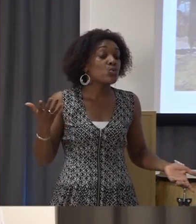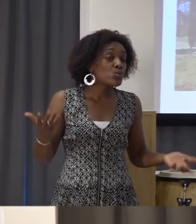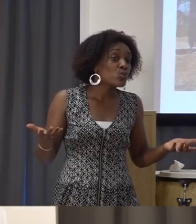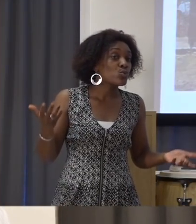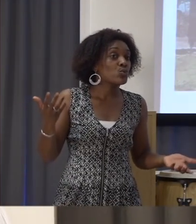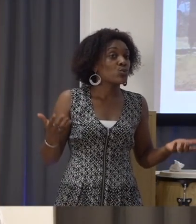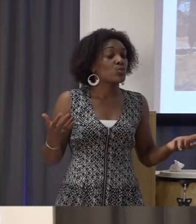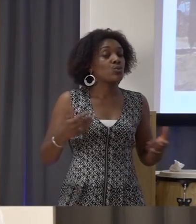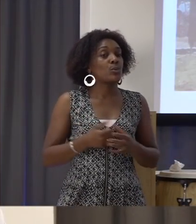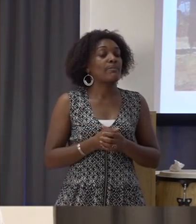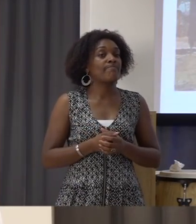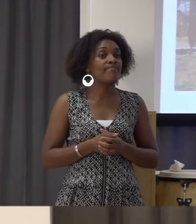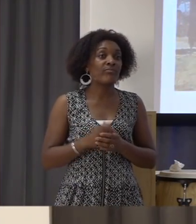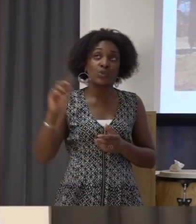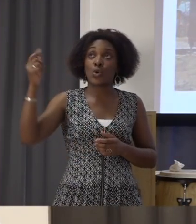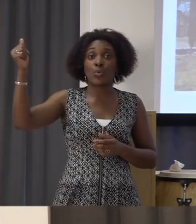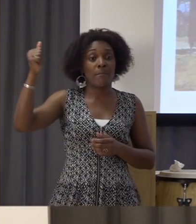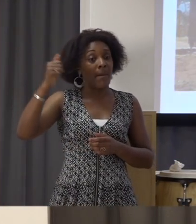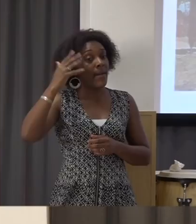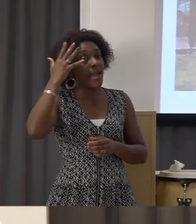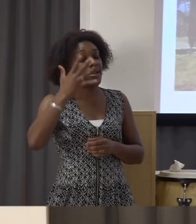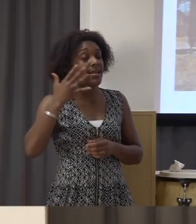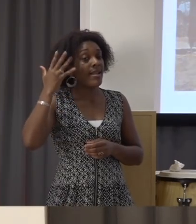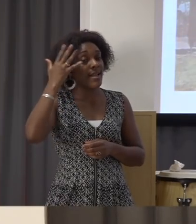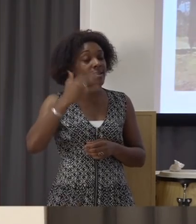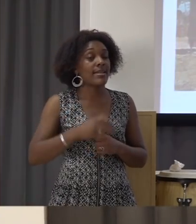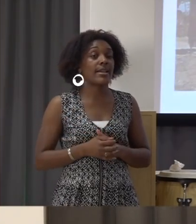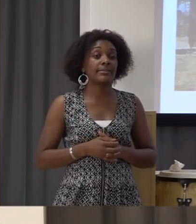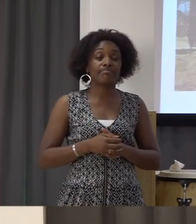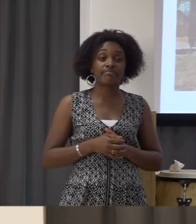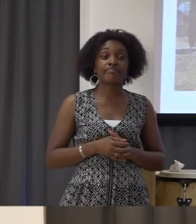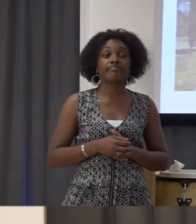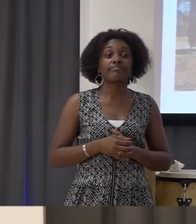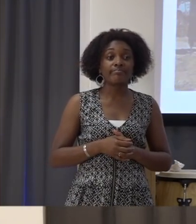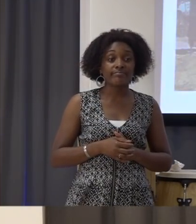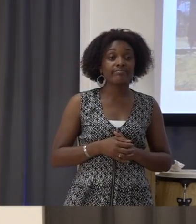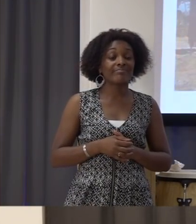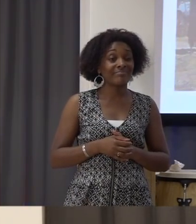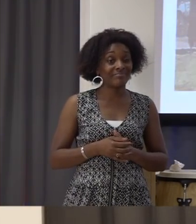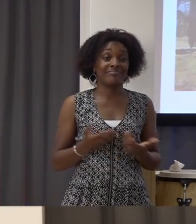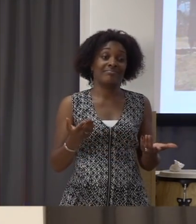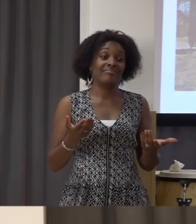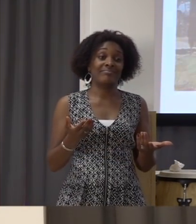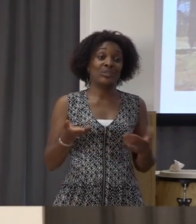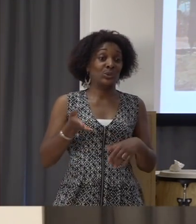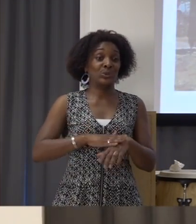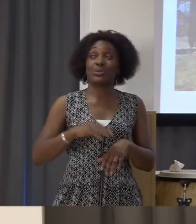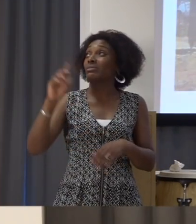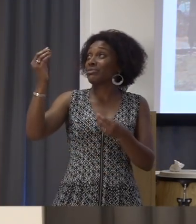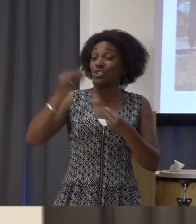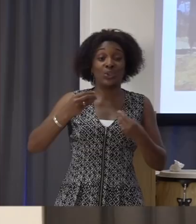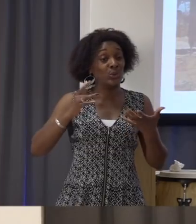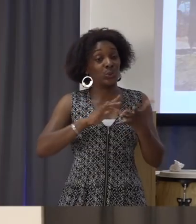Mais il nous a tout donné. Ça ne sera pas sa faute. Hein. Le Seigneur nous a déjà tout donné. C'est à